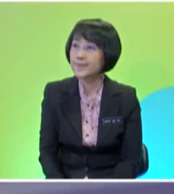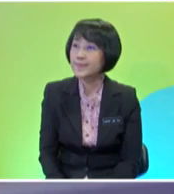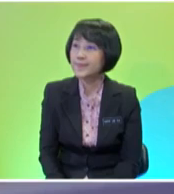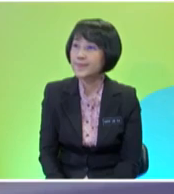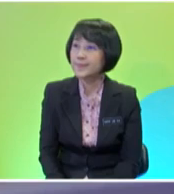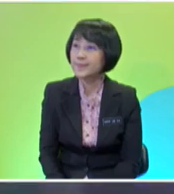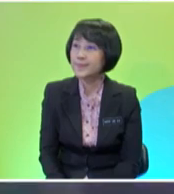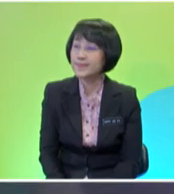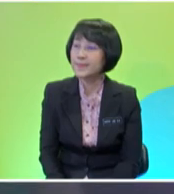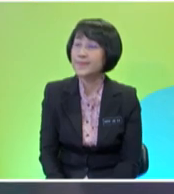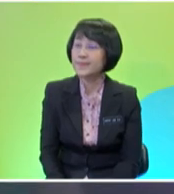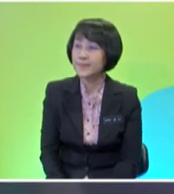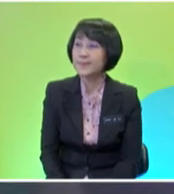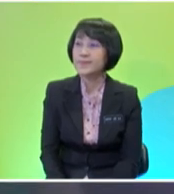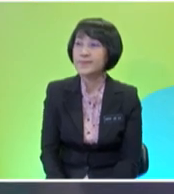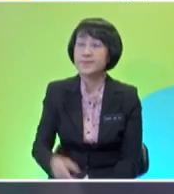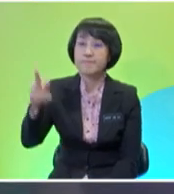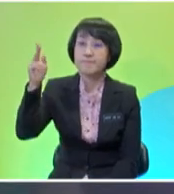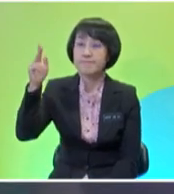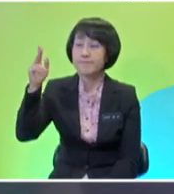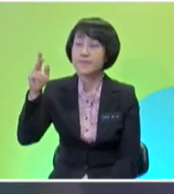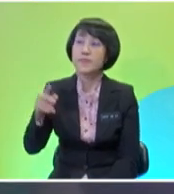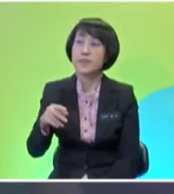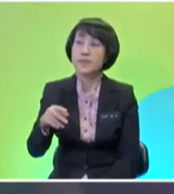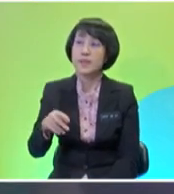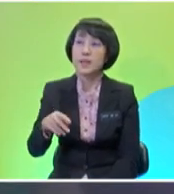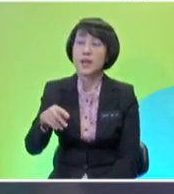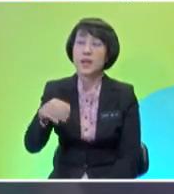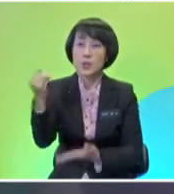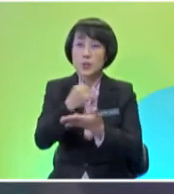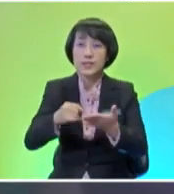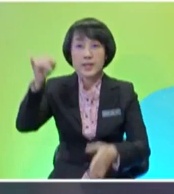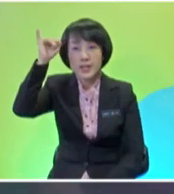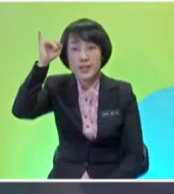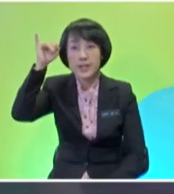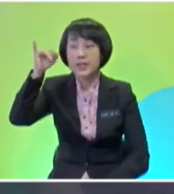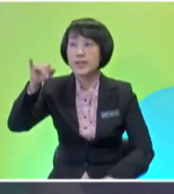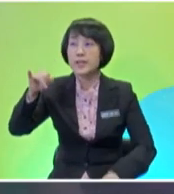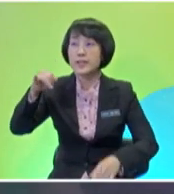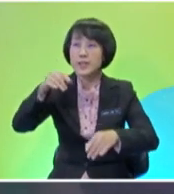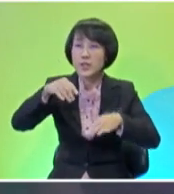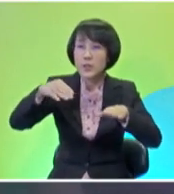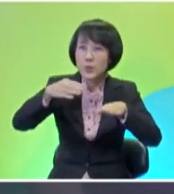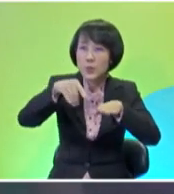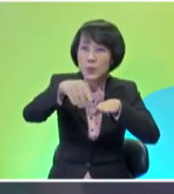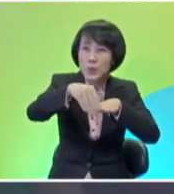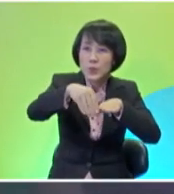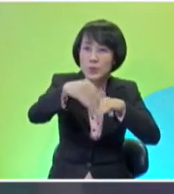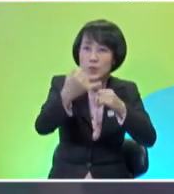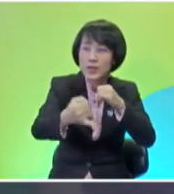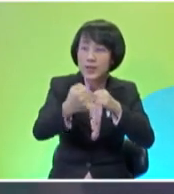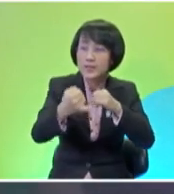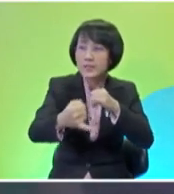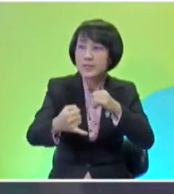Maksudnya tak boleh hujung sangat kalau okay, hujung. Okey, pastikan dia. Okey, macam lakaran Irfan tu di hujung kan. Okey, jangan hujung sangat sebab Irfan kena kira bahagian tepi tu Irfan nak